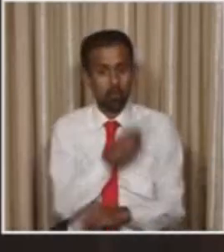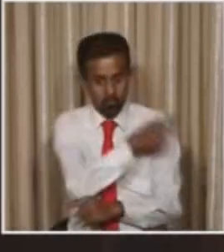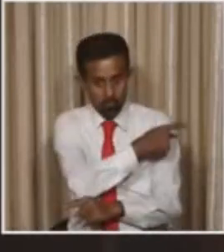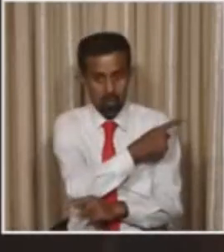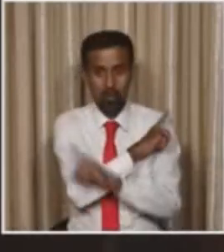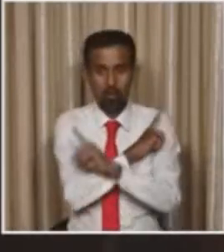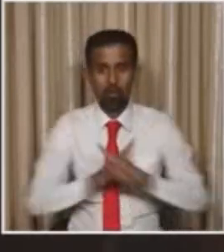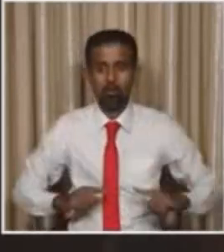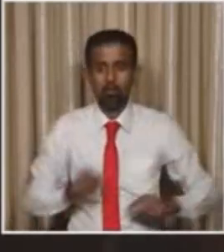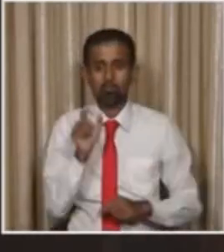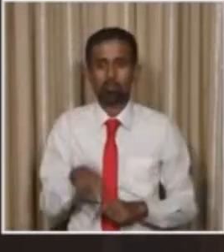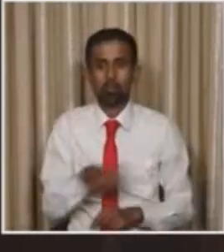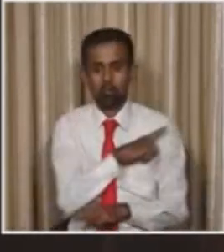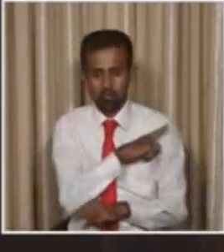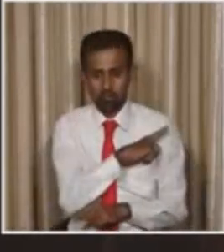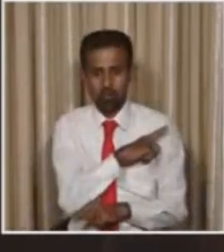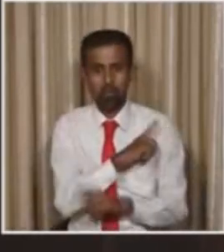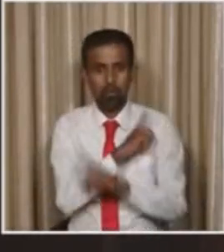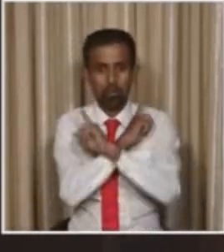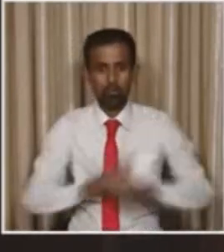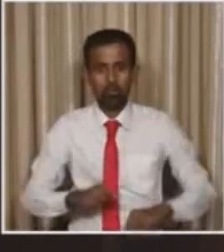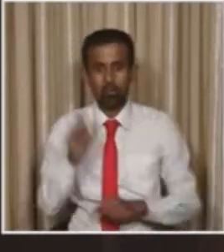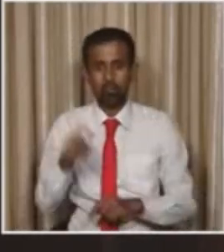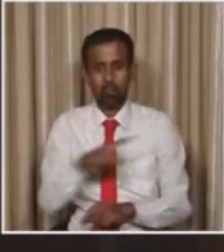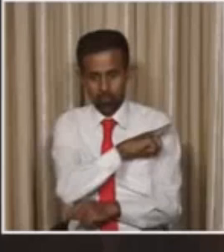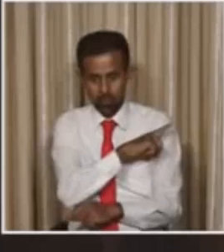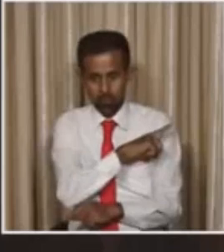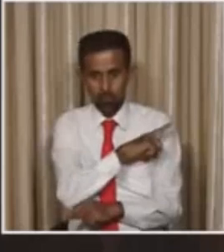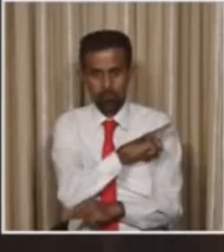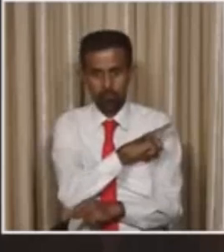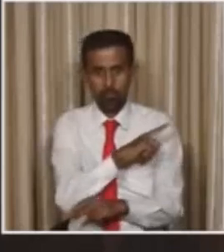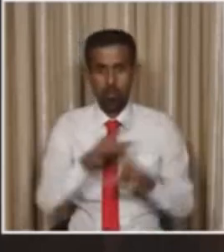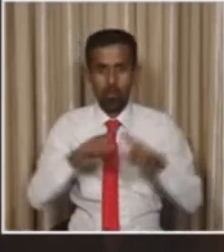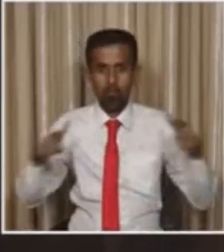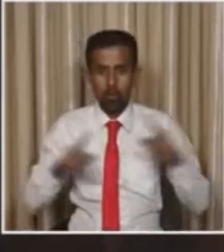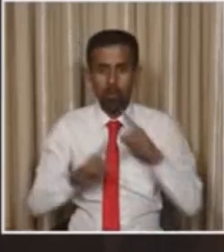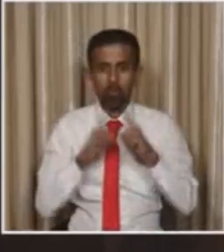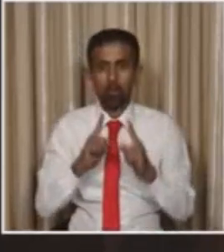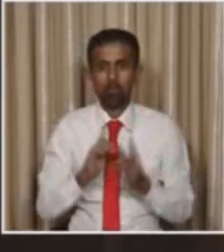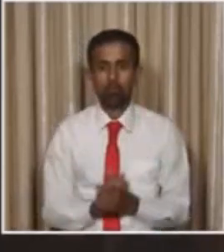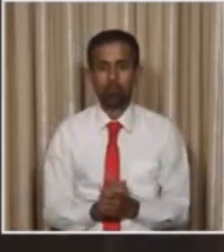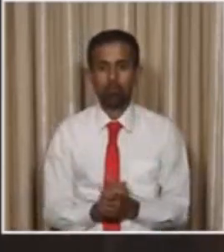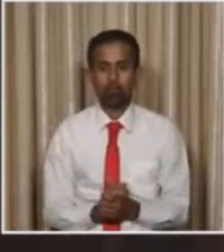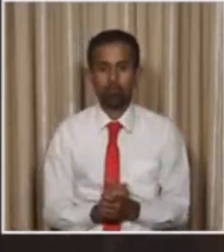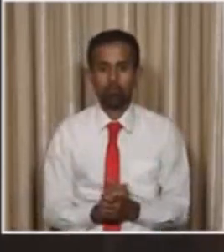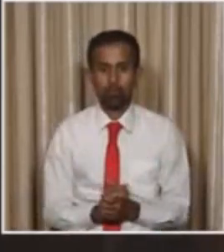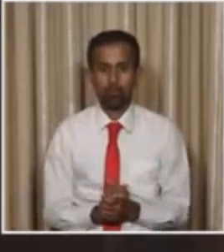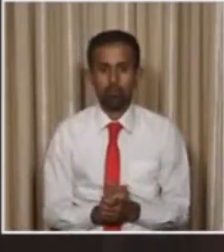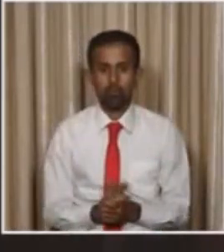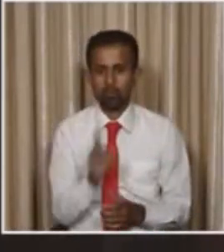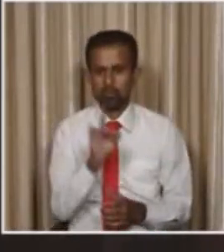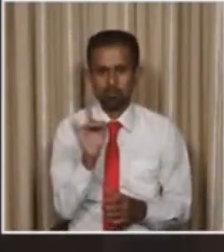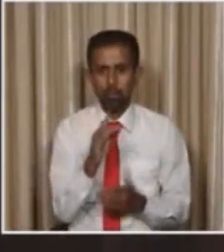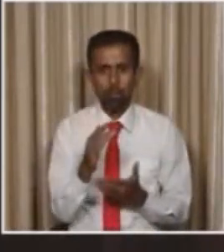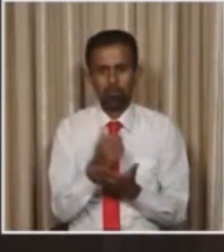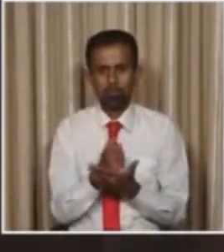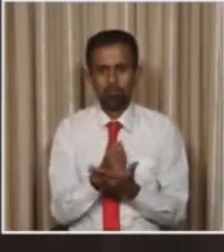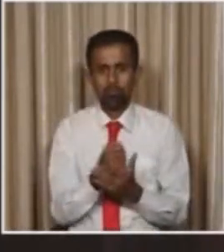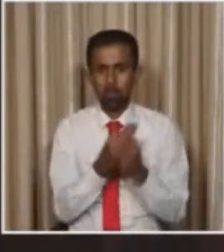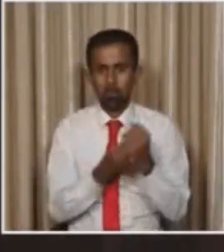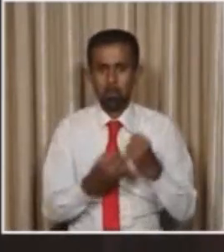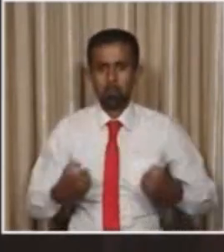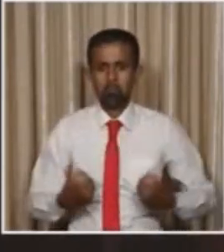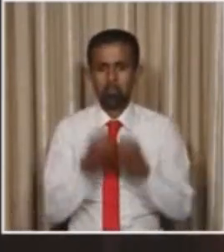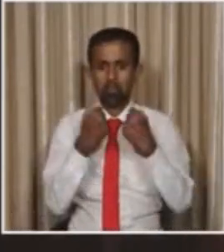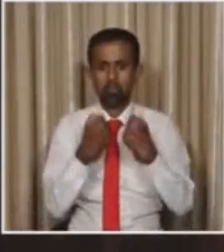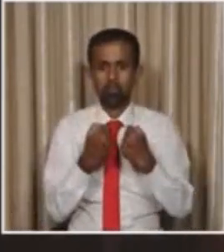LTT කාරෙක් මු LTT කාරෙක් ඒ වාසය මේකට කතා කරන්න ඕන මේ තනි කරම මේ ජාතිවාදයේ